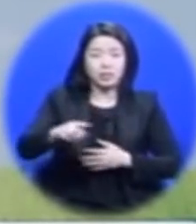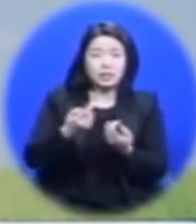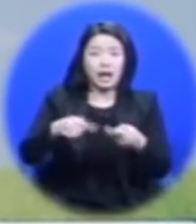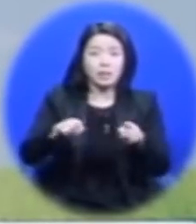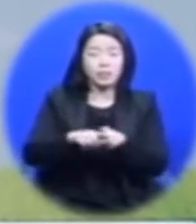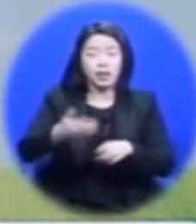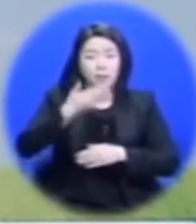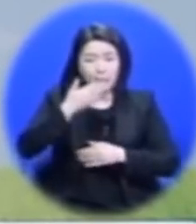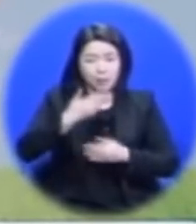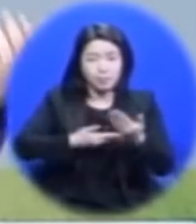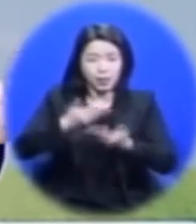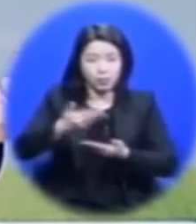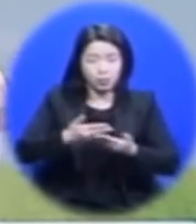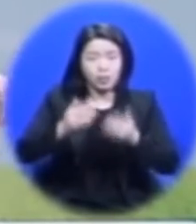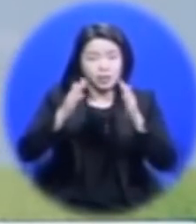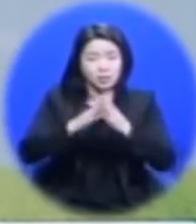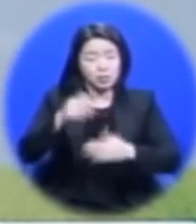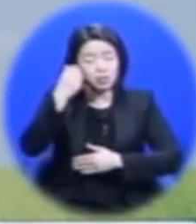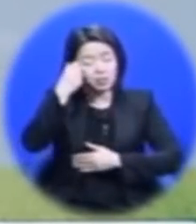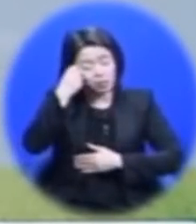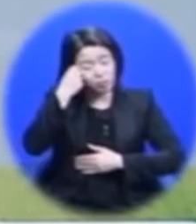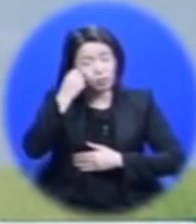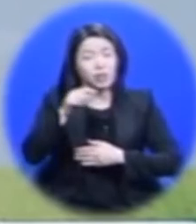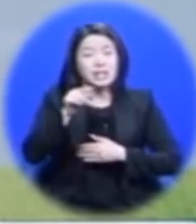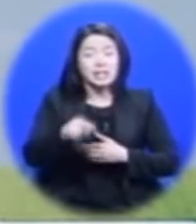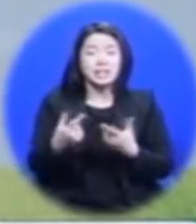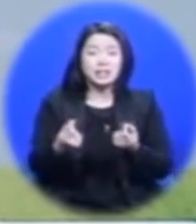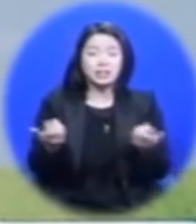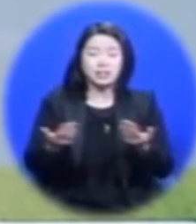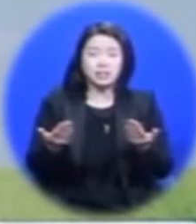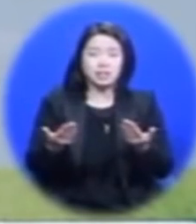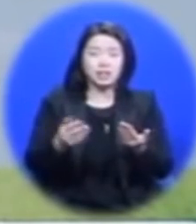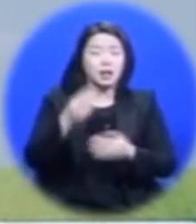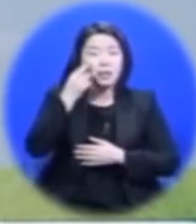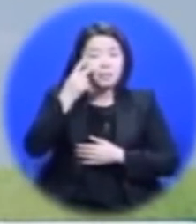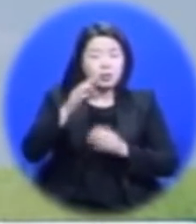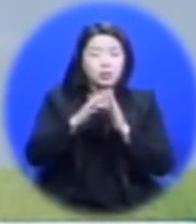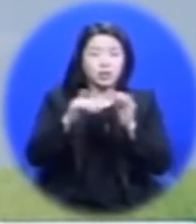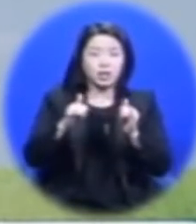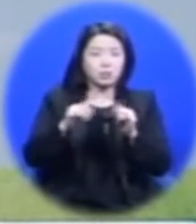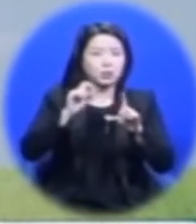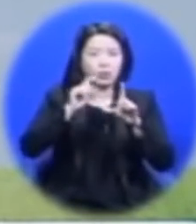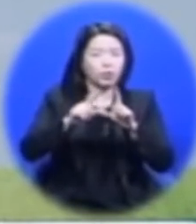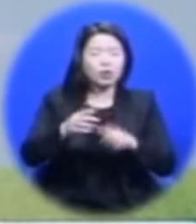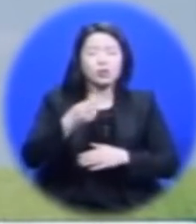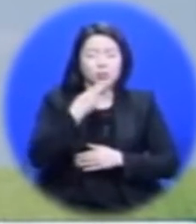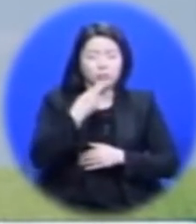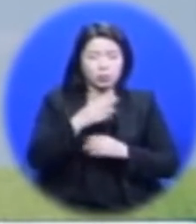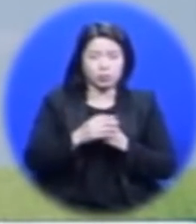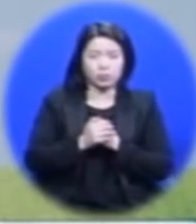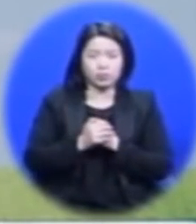먹고 그들을 집에서 재우고 이런 일이 미국 크리스천들에게는 거의 없다는 거예요.